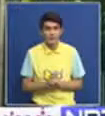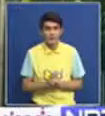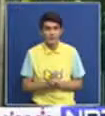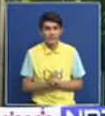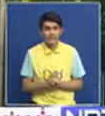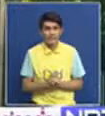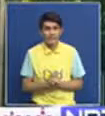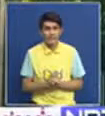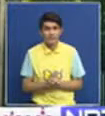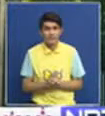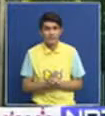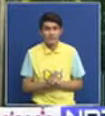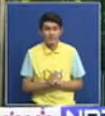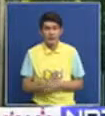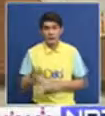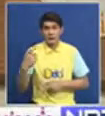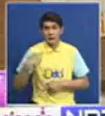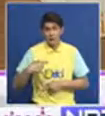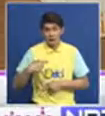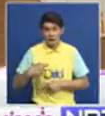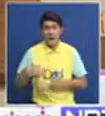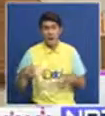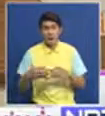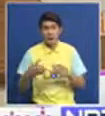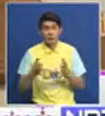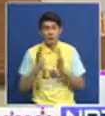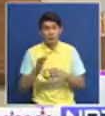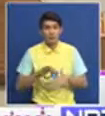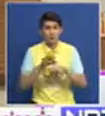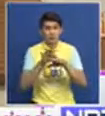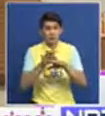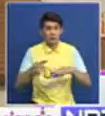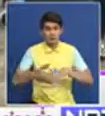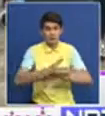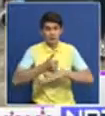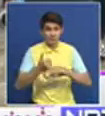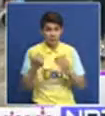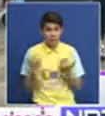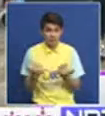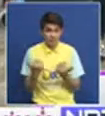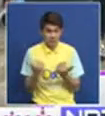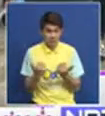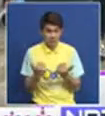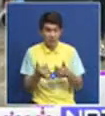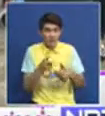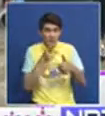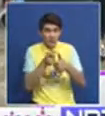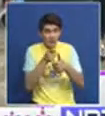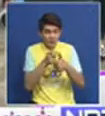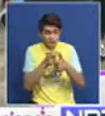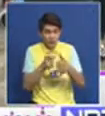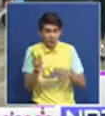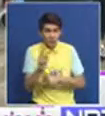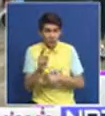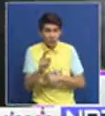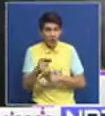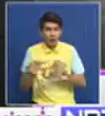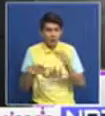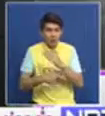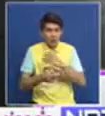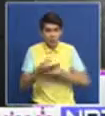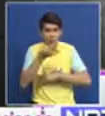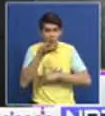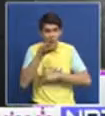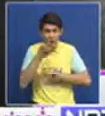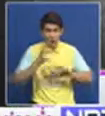องค์คณะผู้พิพากษาศาลฎีกาแผนกคดีอาญาของผู้ดำรงตำแหน่งทางการเมืองนัดไต่สวนพยานคดีทุจริตระบายข้าวแบบ